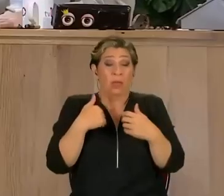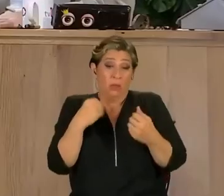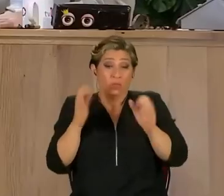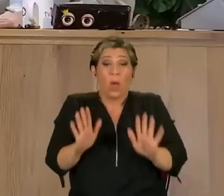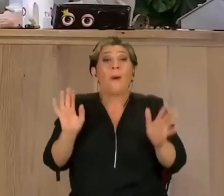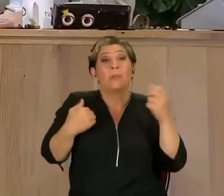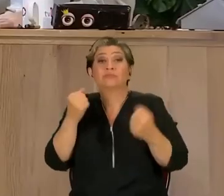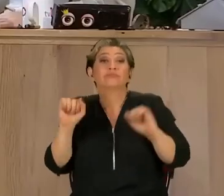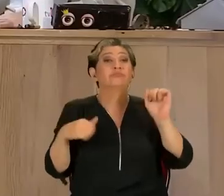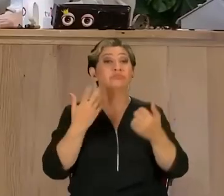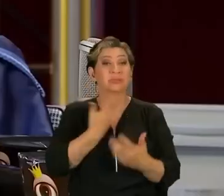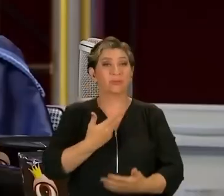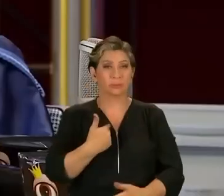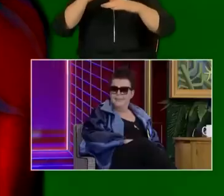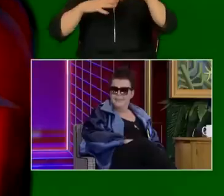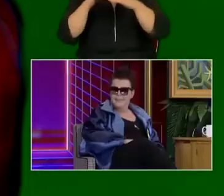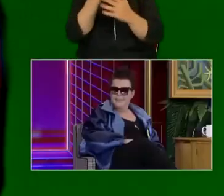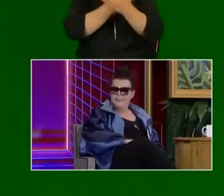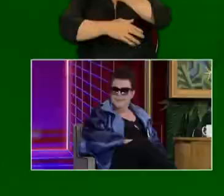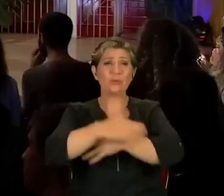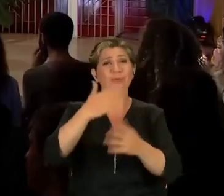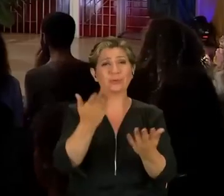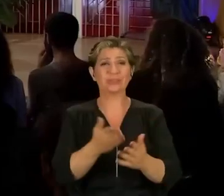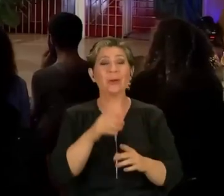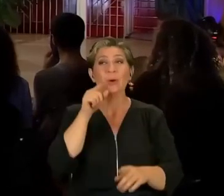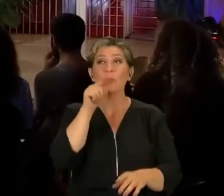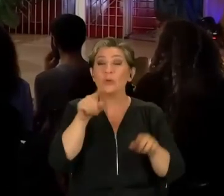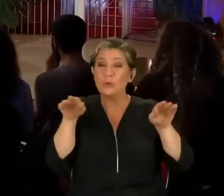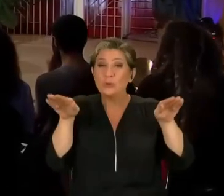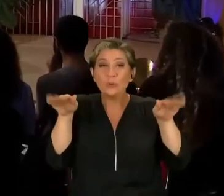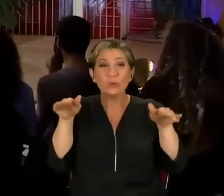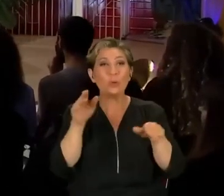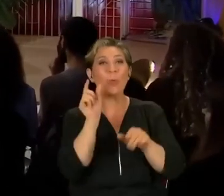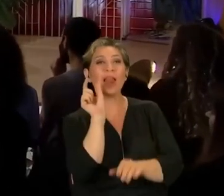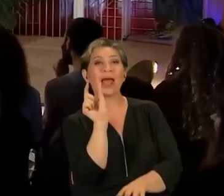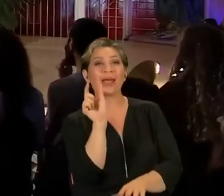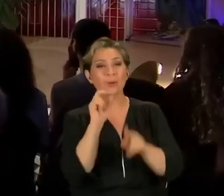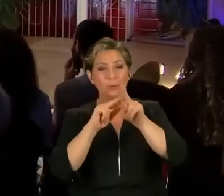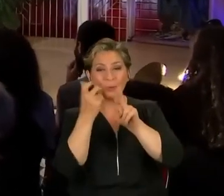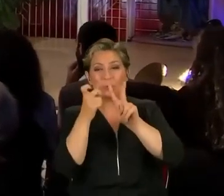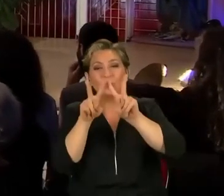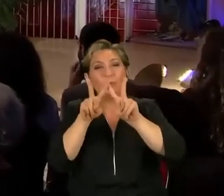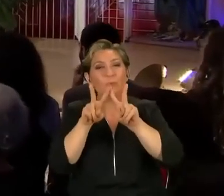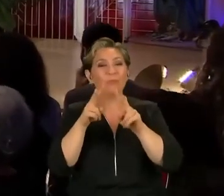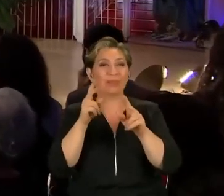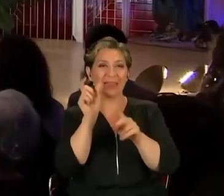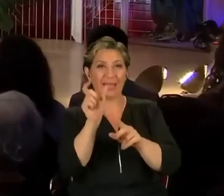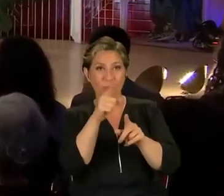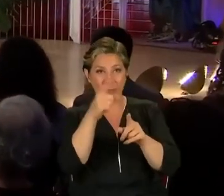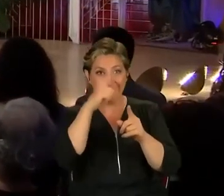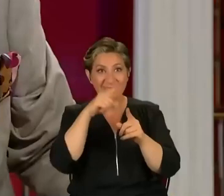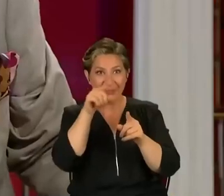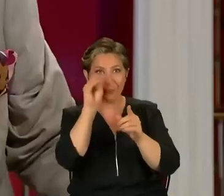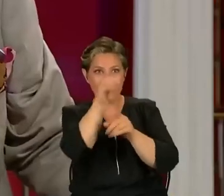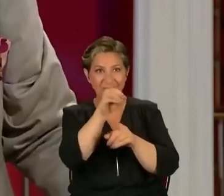ben. Evet. Peki devam. Bu da bu kuşum lakabının gelme nedeni mi bu